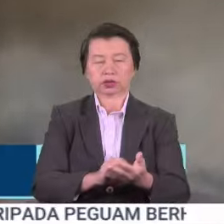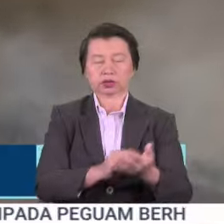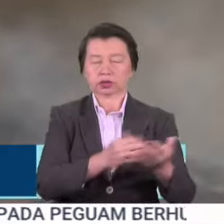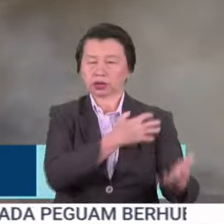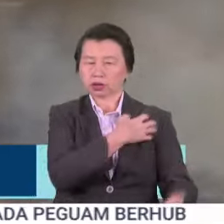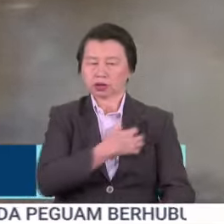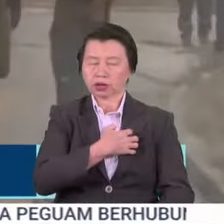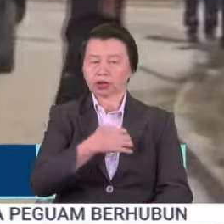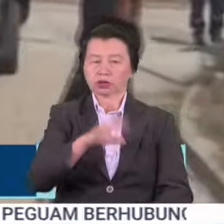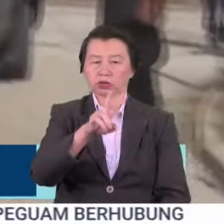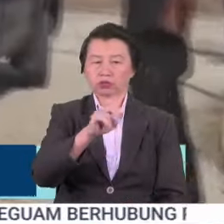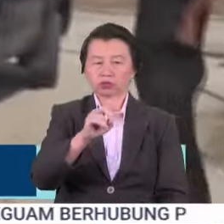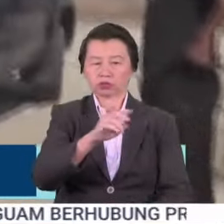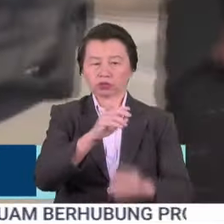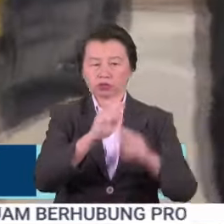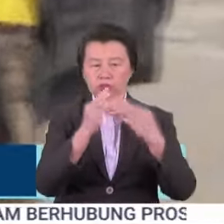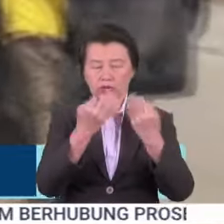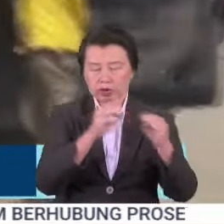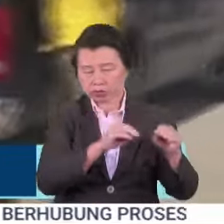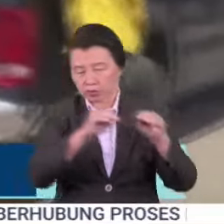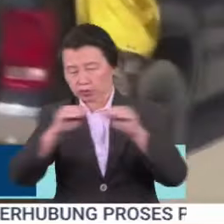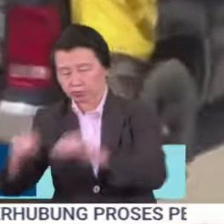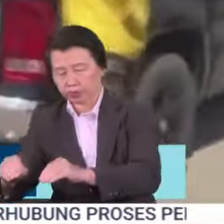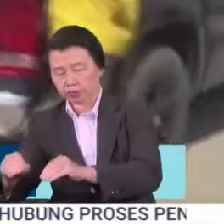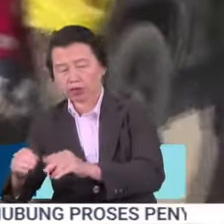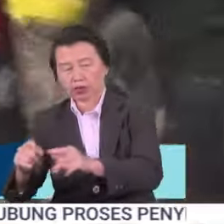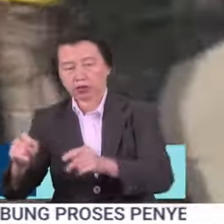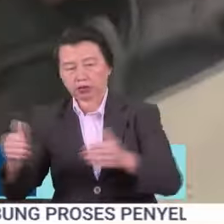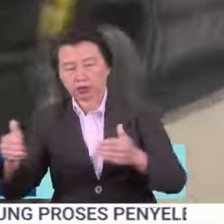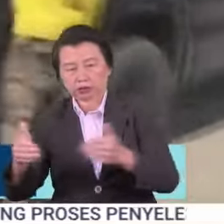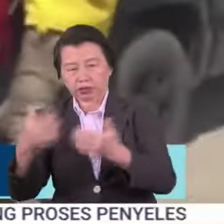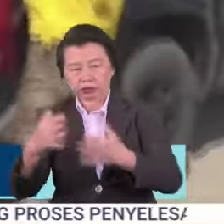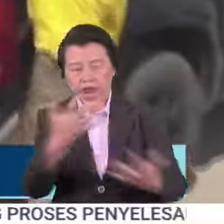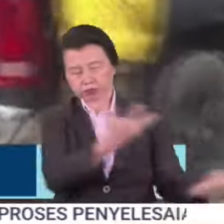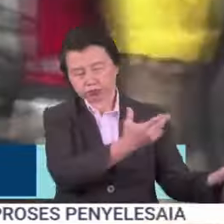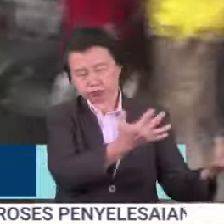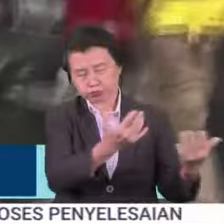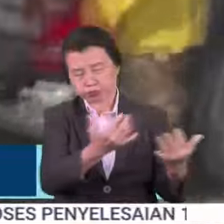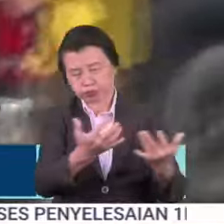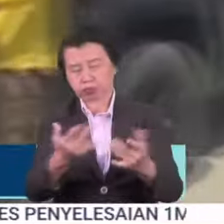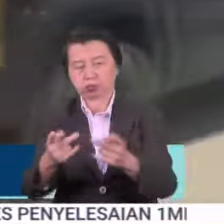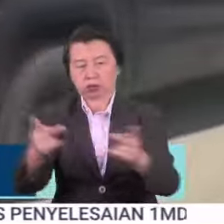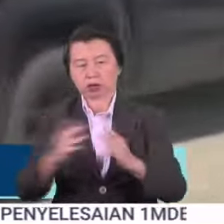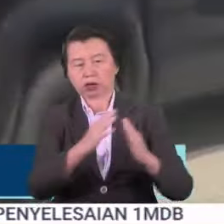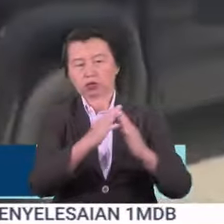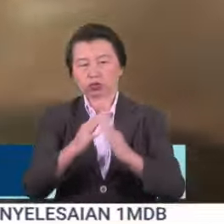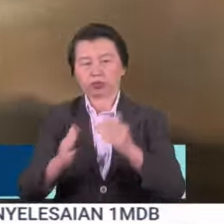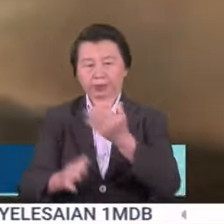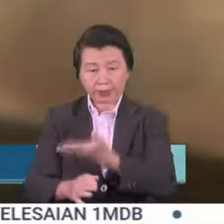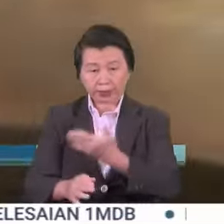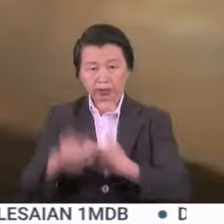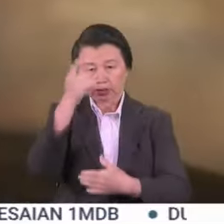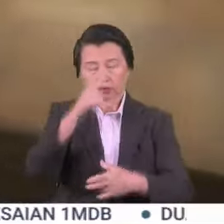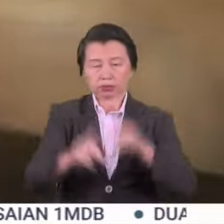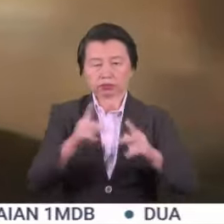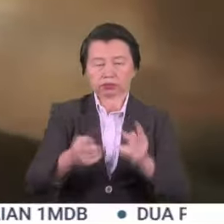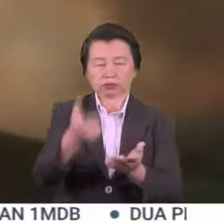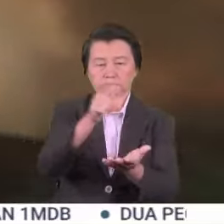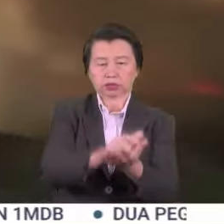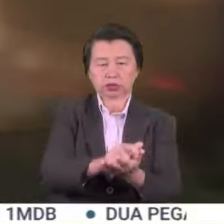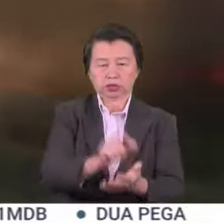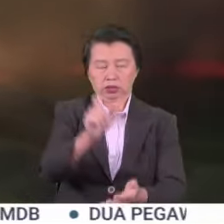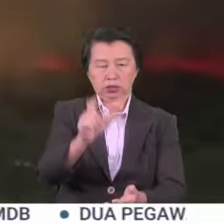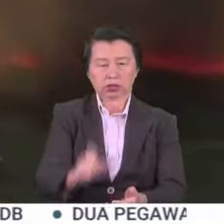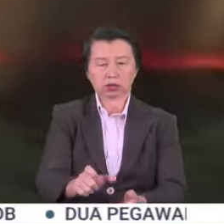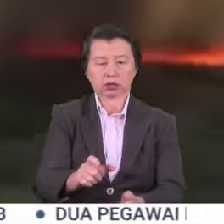Lebih 20 keluarga dipindahkan ke kawasan perlindungan berdekatan selepas api marak menghampiri kawasan perumahan mereka. Media tempatan melaporkan